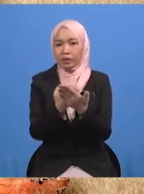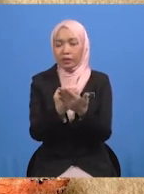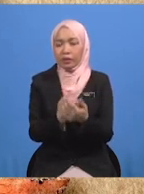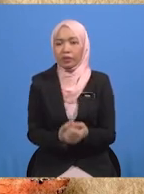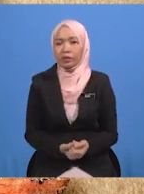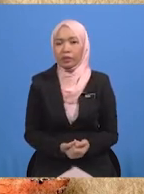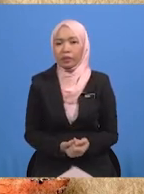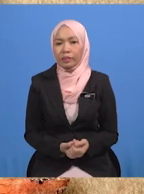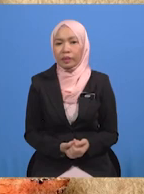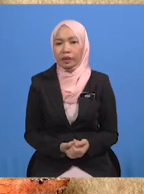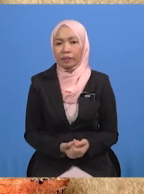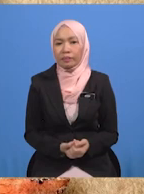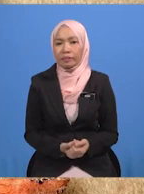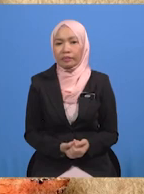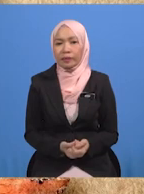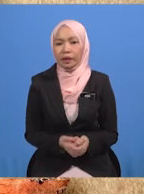bawah cengkaman barat.